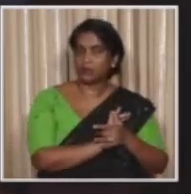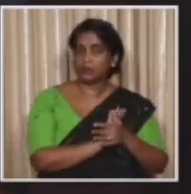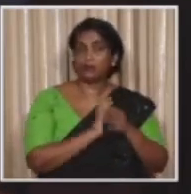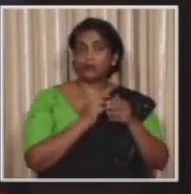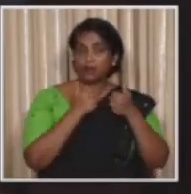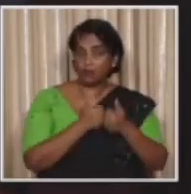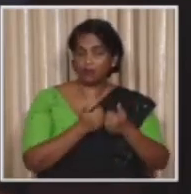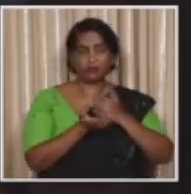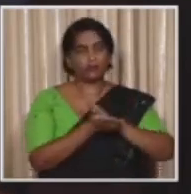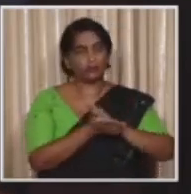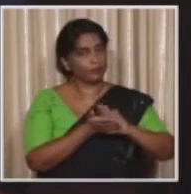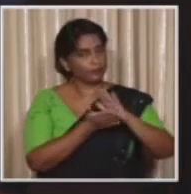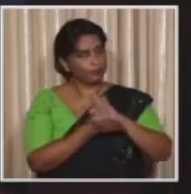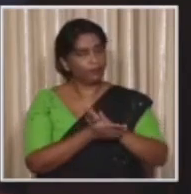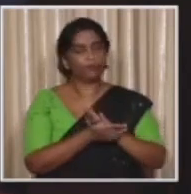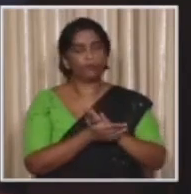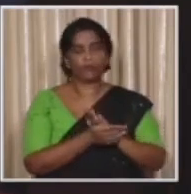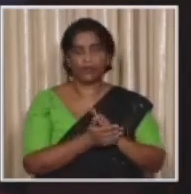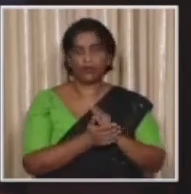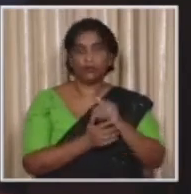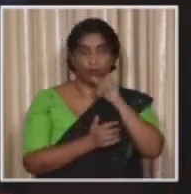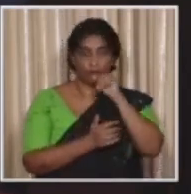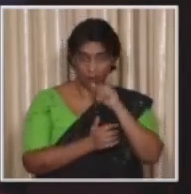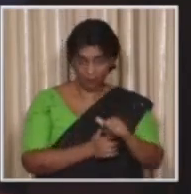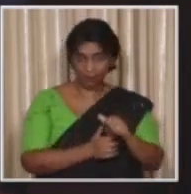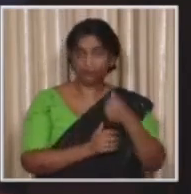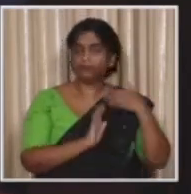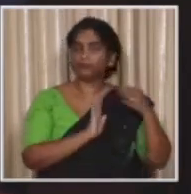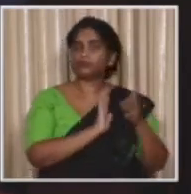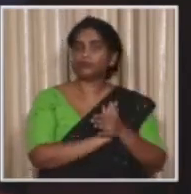යුක්තිය සාධාරණය සත්‍යත් එක්කද?